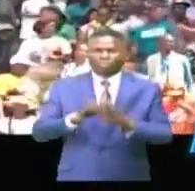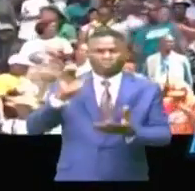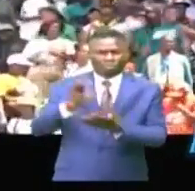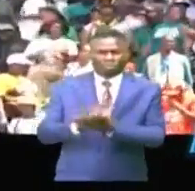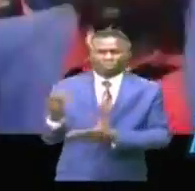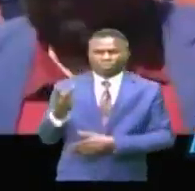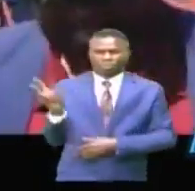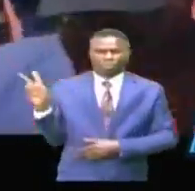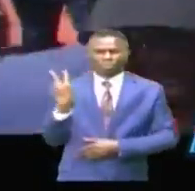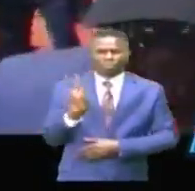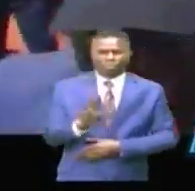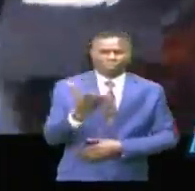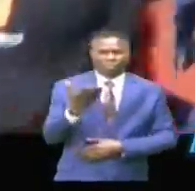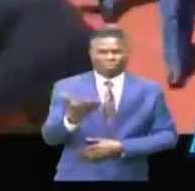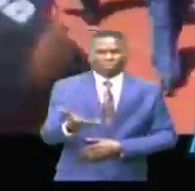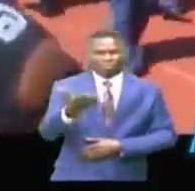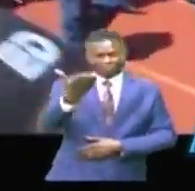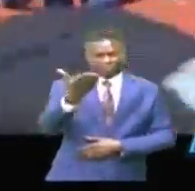épouse